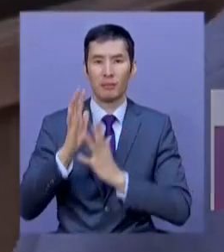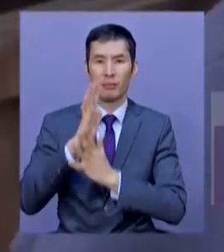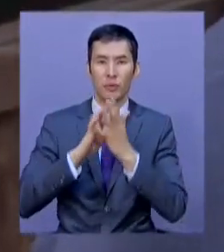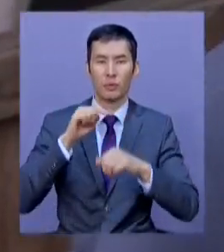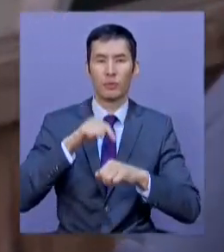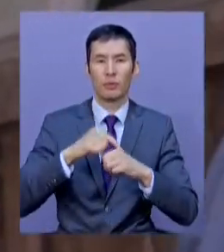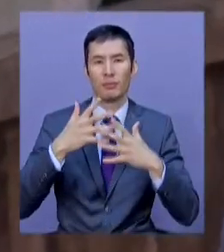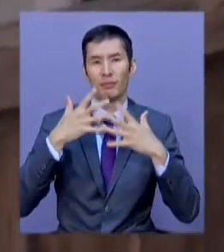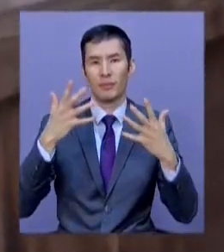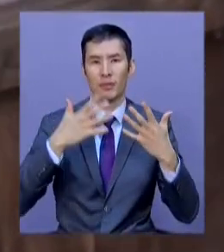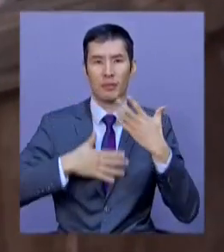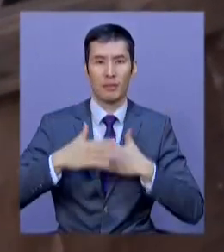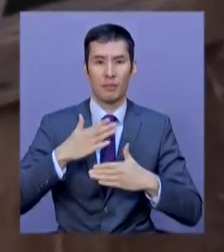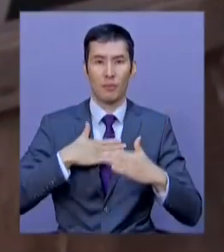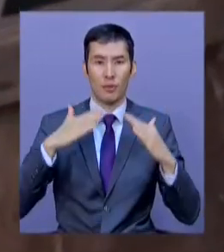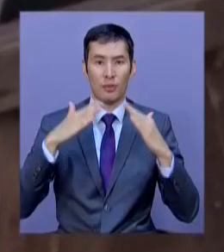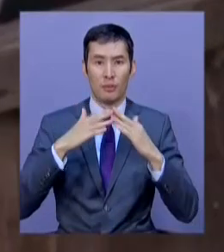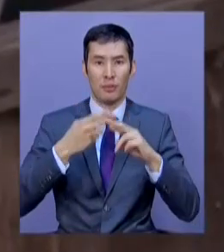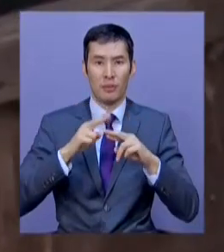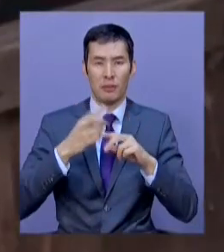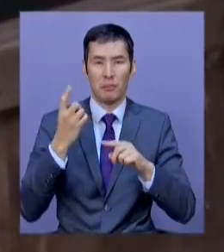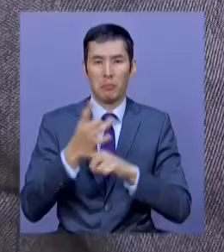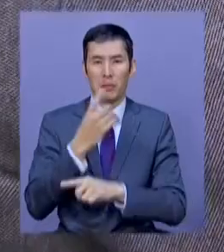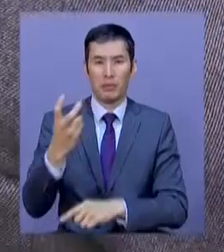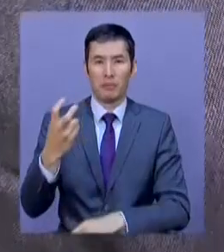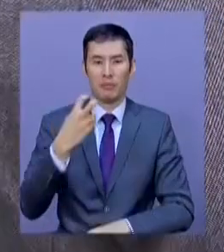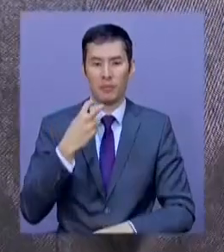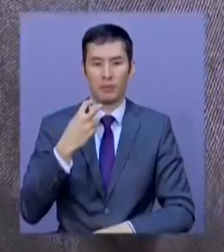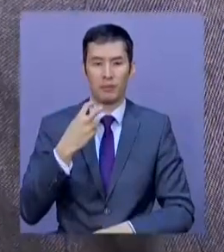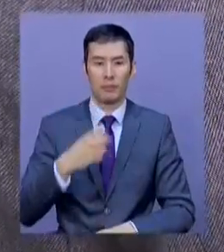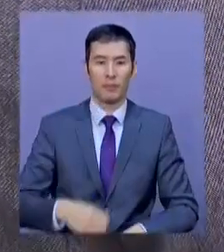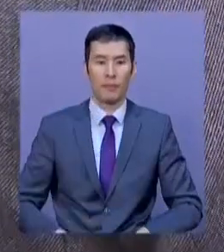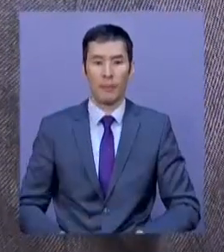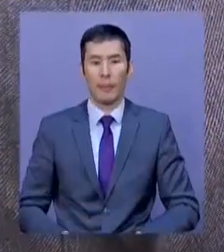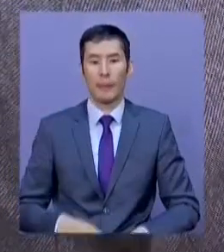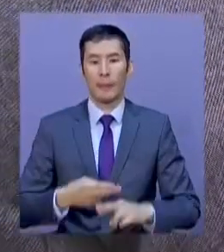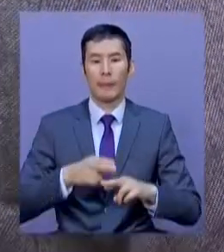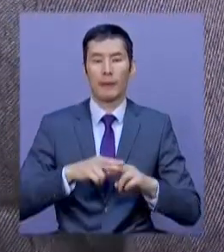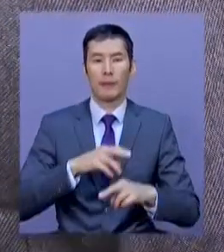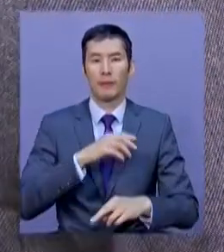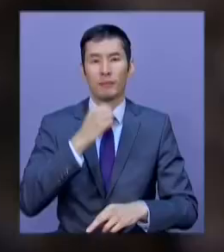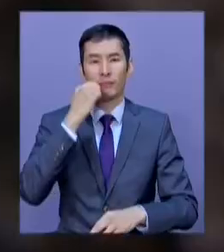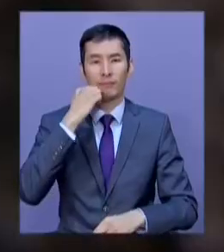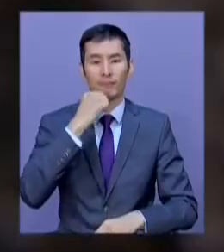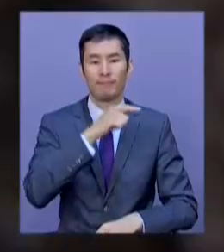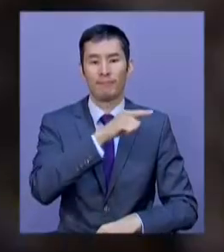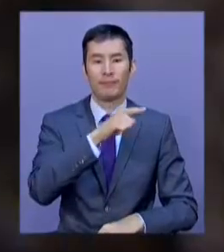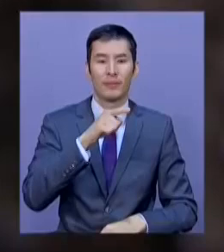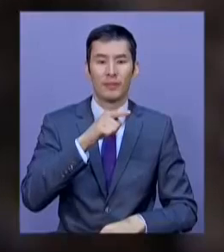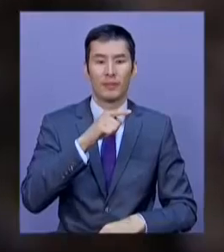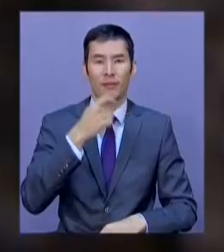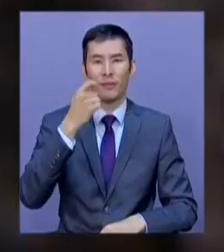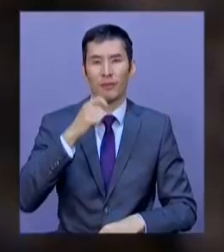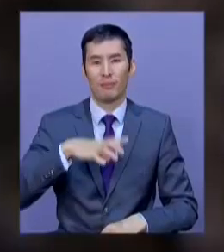үйіме осылай бірінші рет келіп, ардагерлер күнімен құттықтап отыр. Ардагерлер күніне орайластырылған шара аясында телерна ұжымы